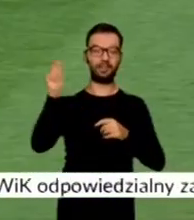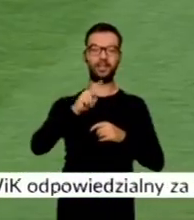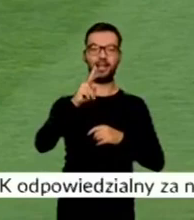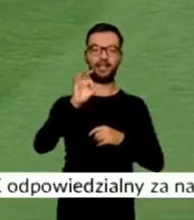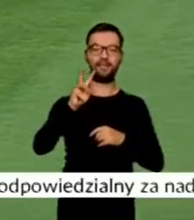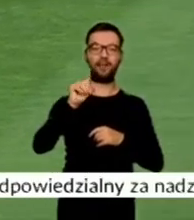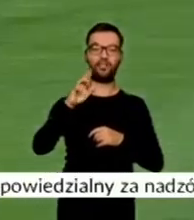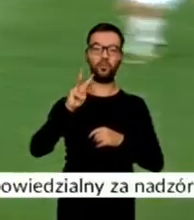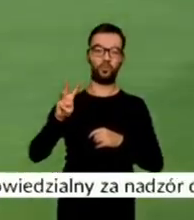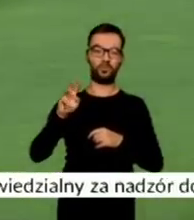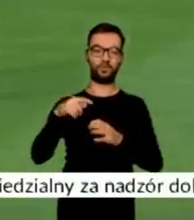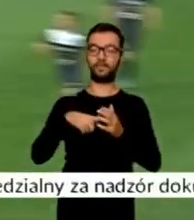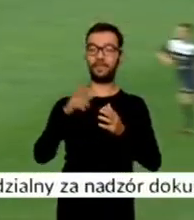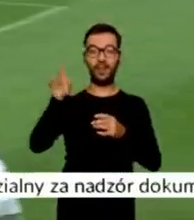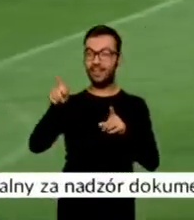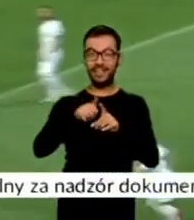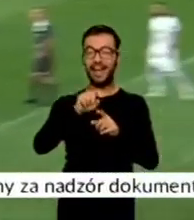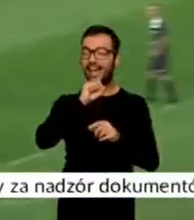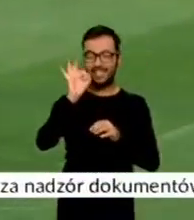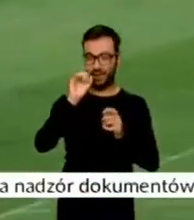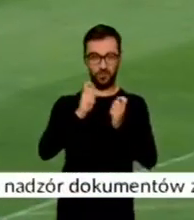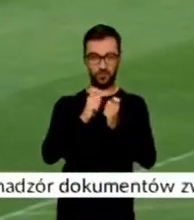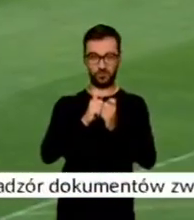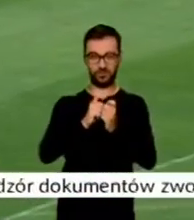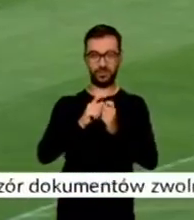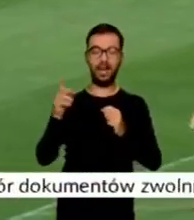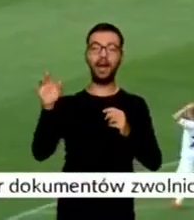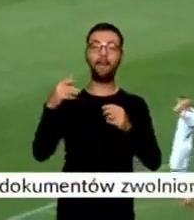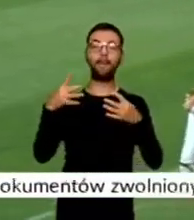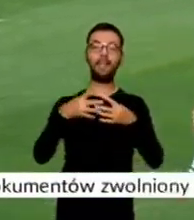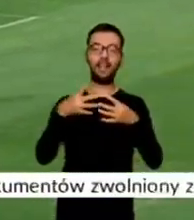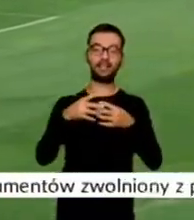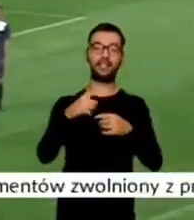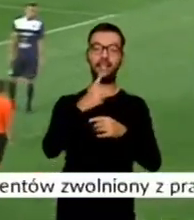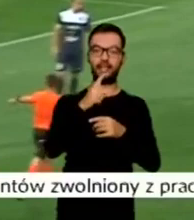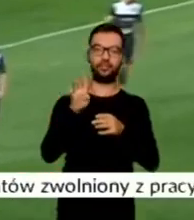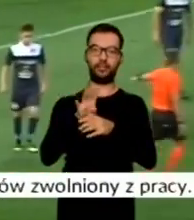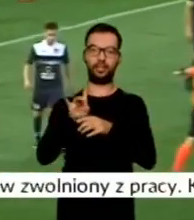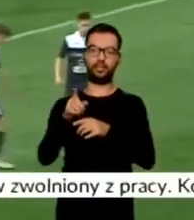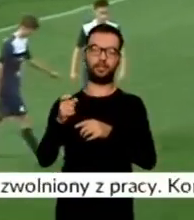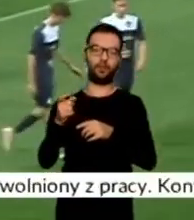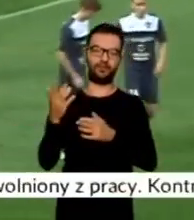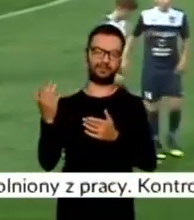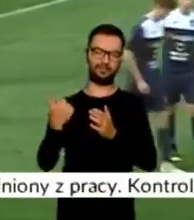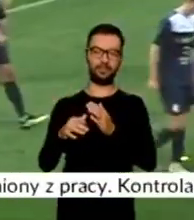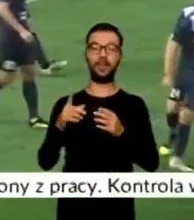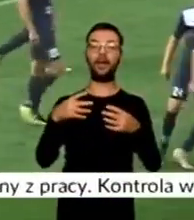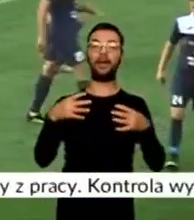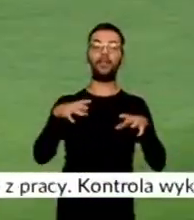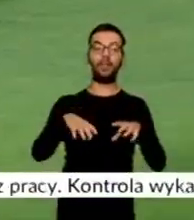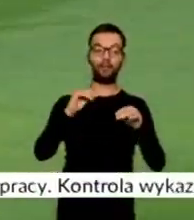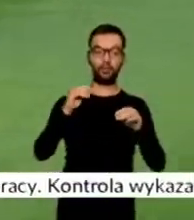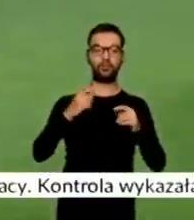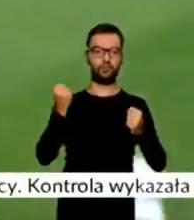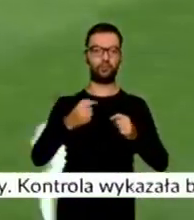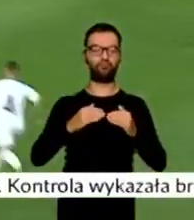Wasilków, Beniaminek rozgrywek, który nie zdobył jeszcze punktu, a bilans bramek miał 1-14. Początek meczu to zgodnie z przewidywaniami